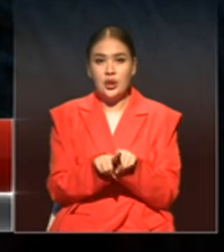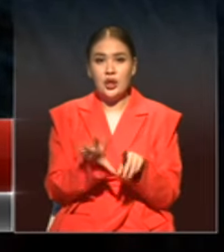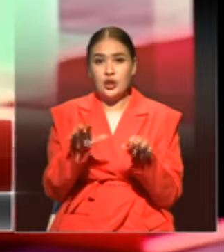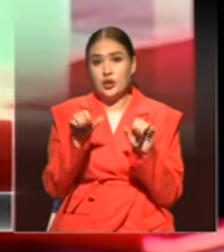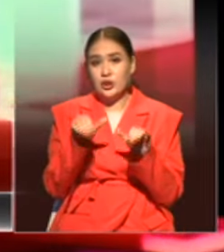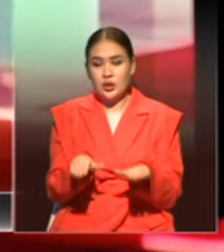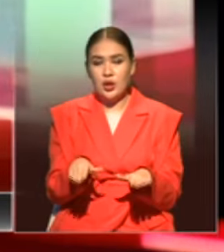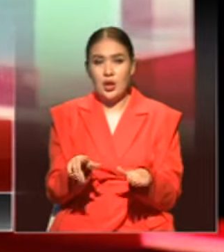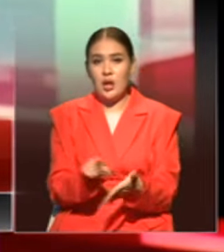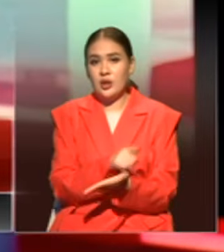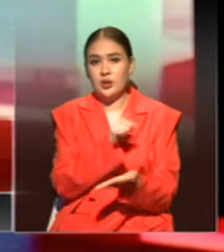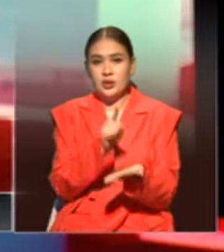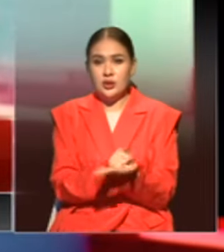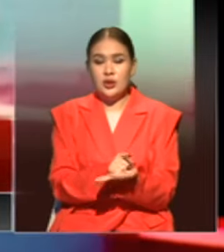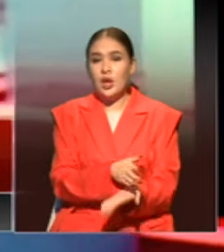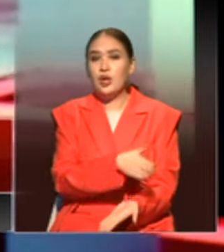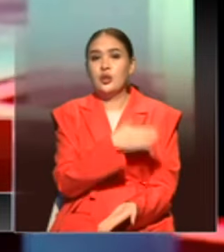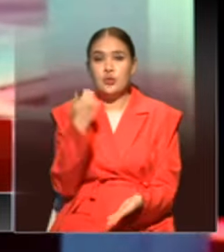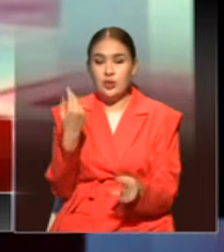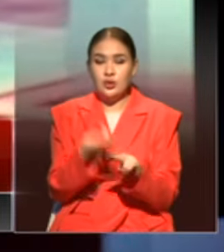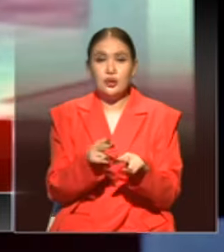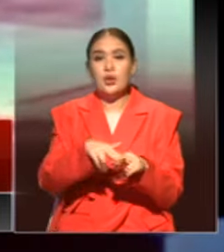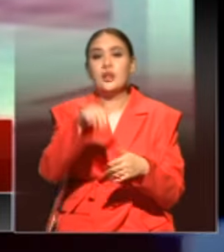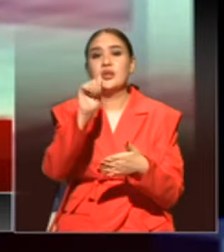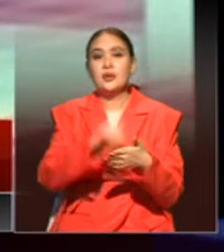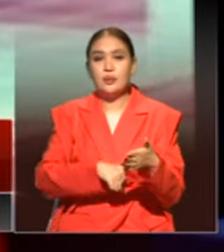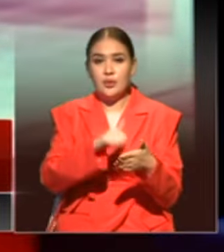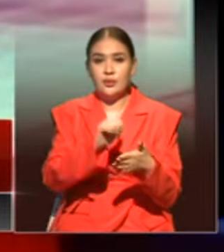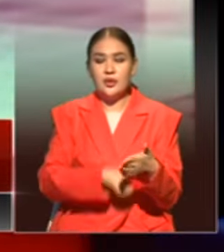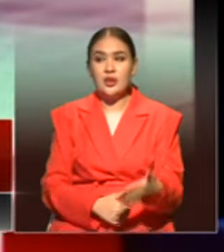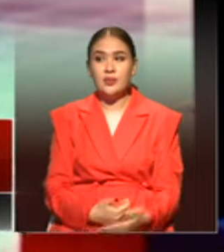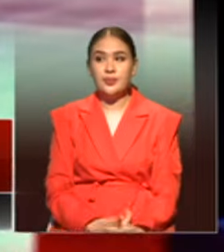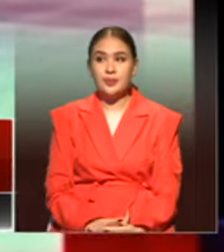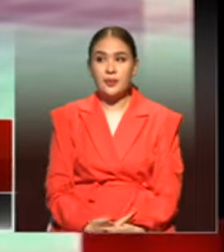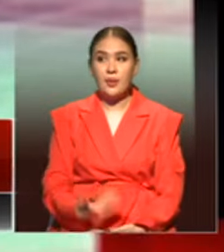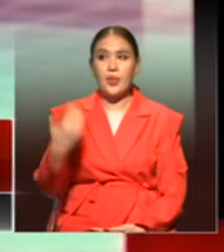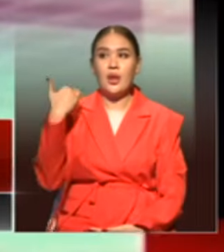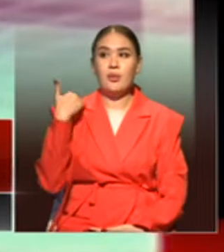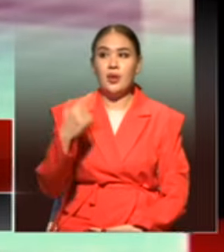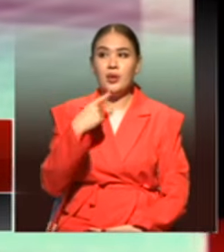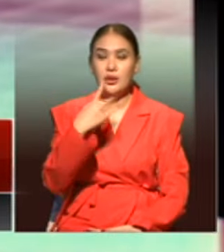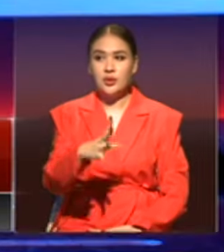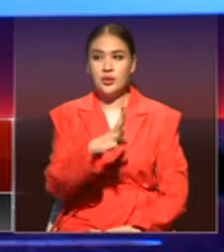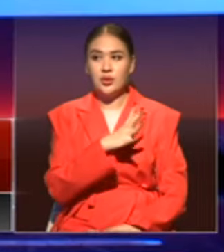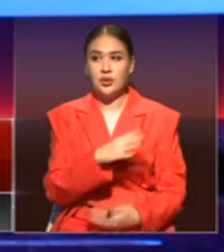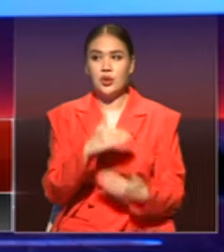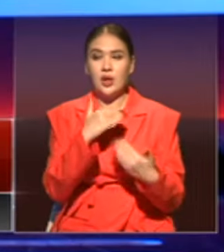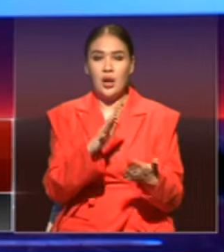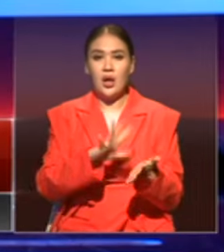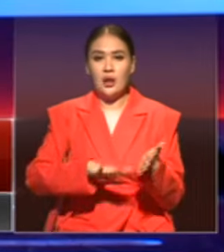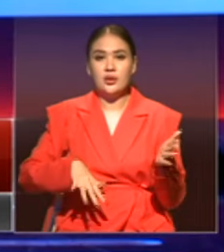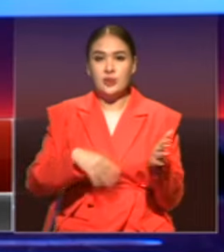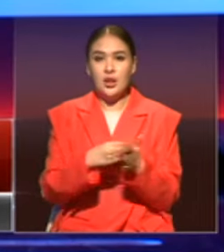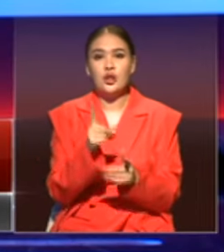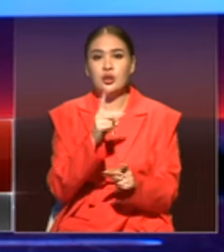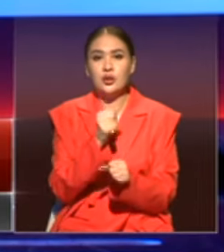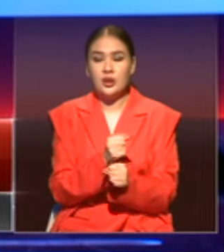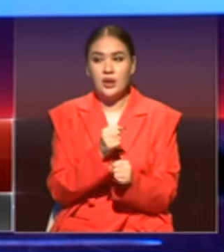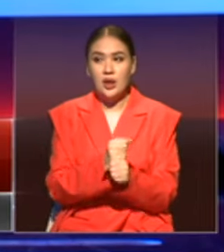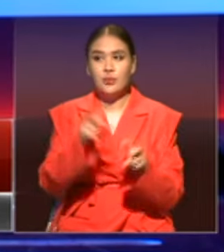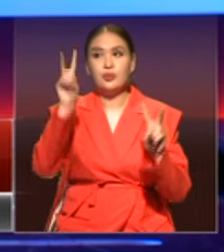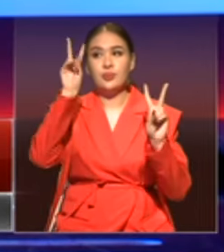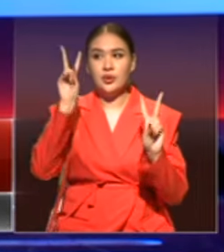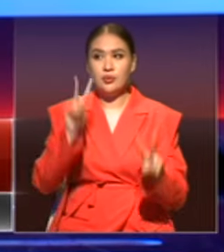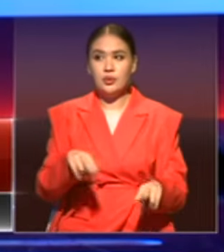нәрселер жатқан жоқ. Сол себептен айтқан. Бағана Ерболат мырза айтты ғой, біз әлі күнге дейін не істерімізді білмейміз, не өртейміз ба,